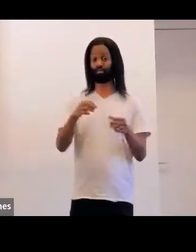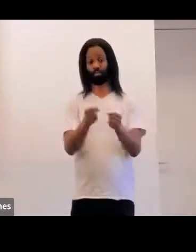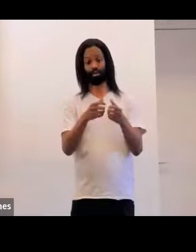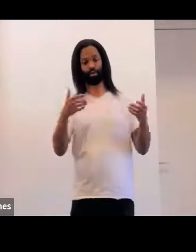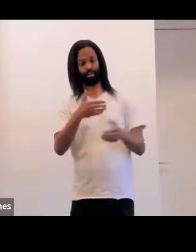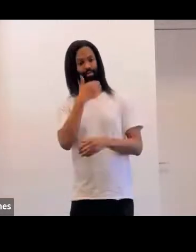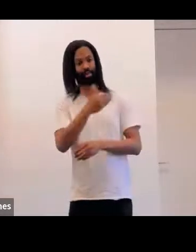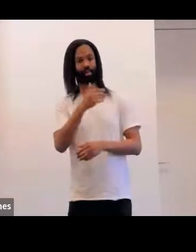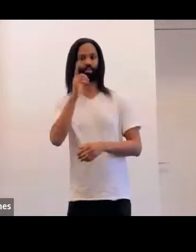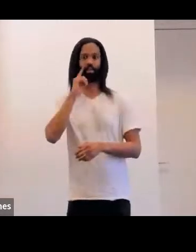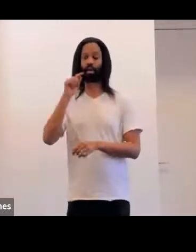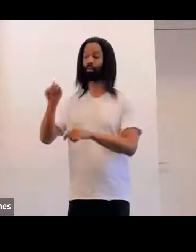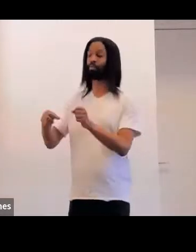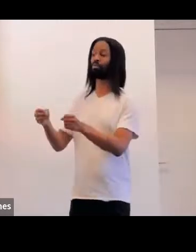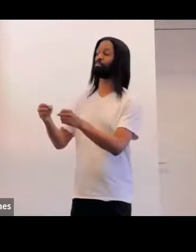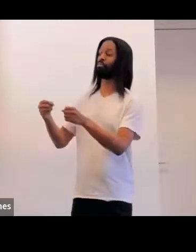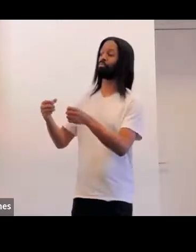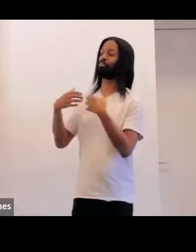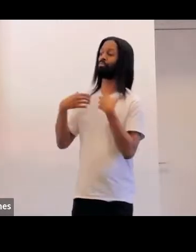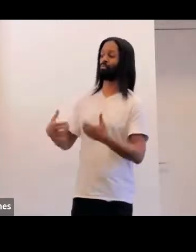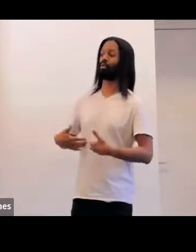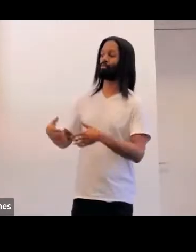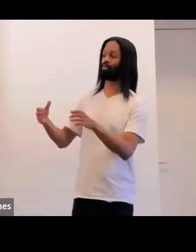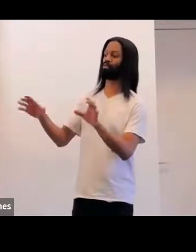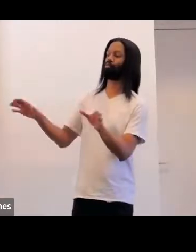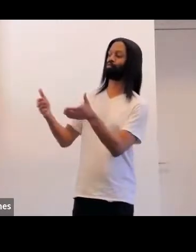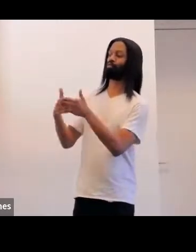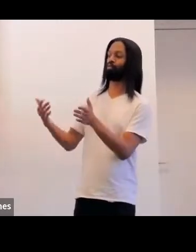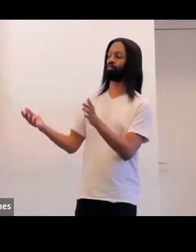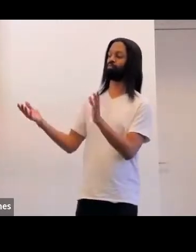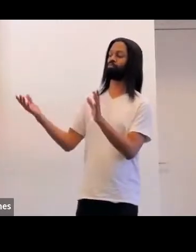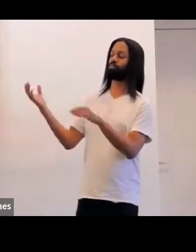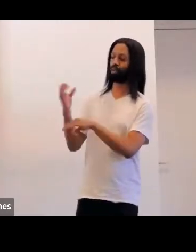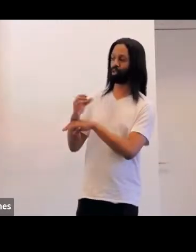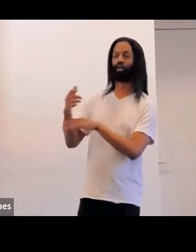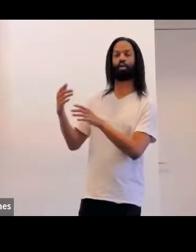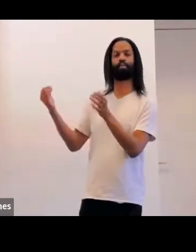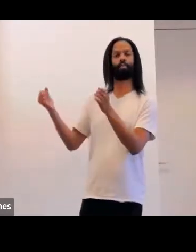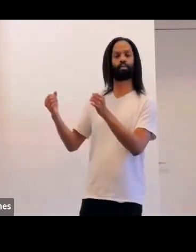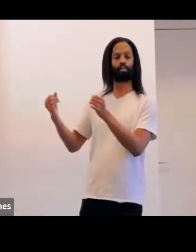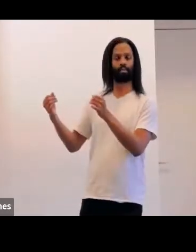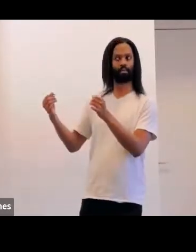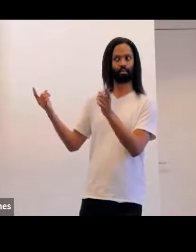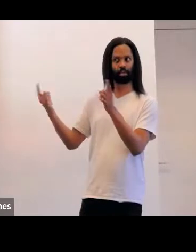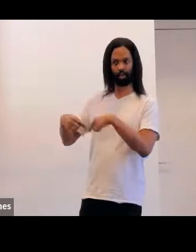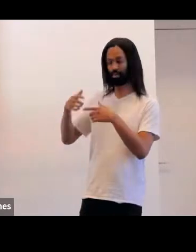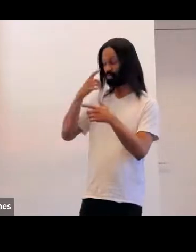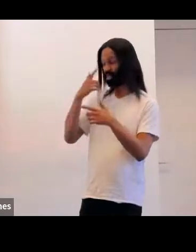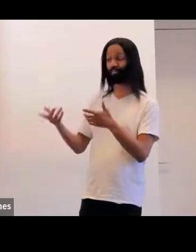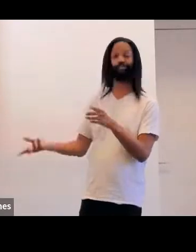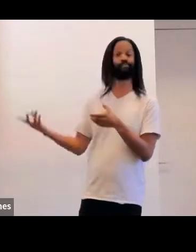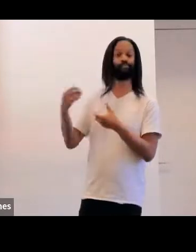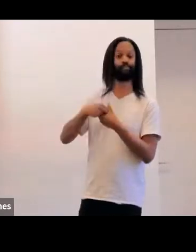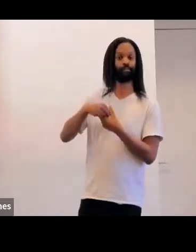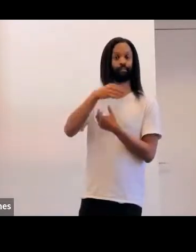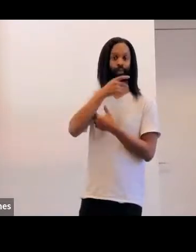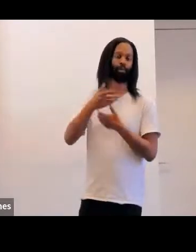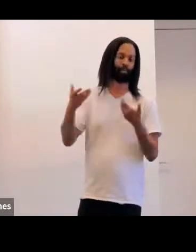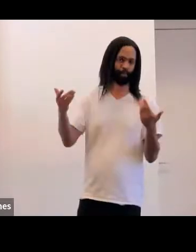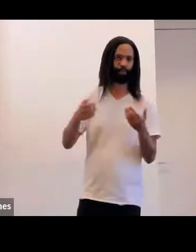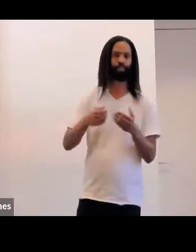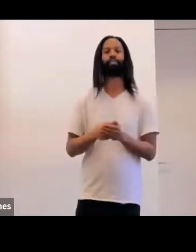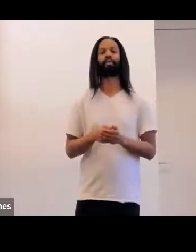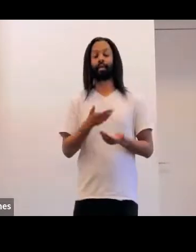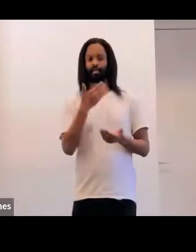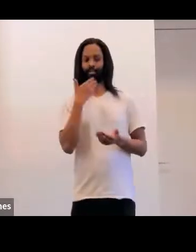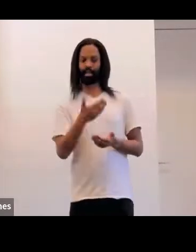du groupe d'opposition n'était disponible ce soir-là, d'avoir pris part à cet engagement, d'avoir pris part à